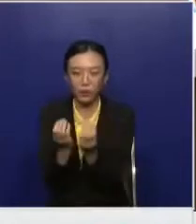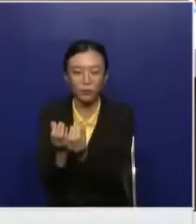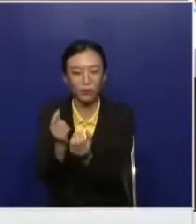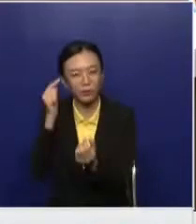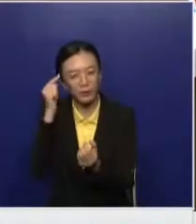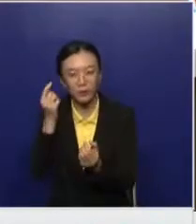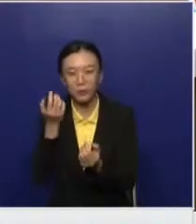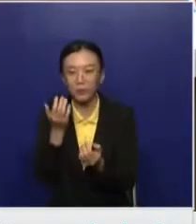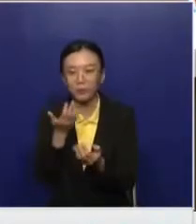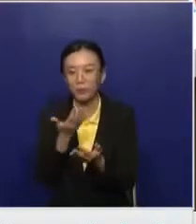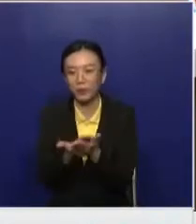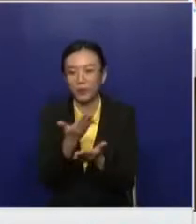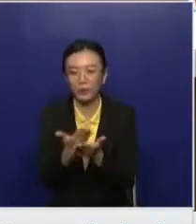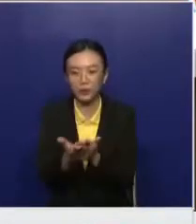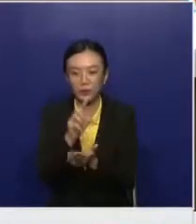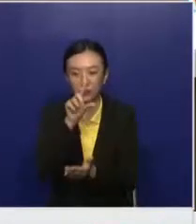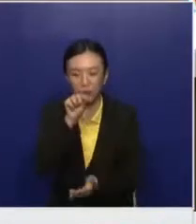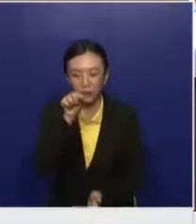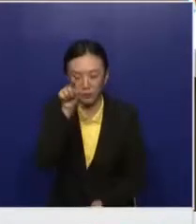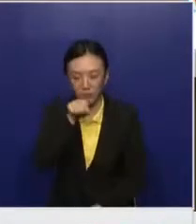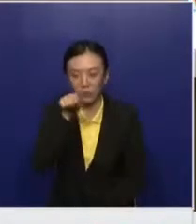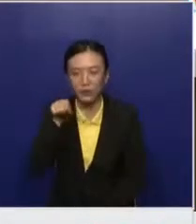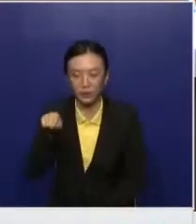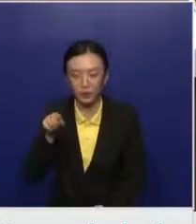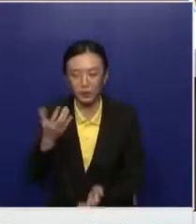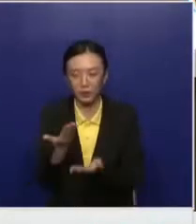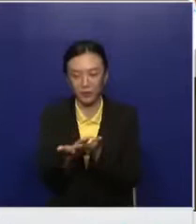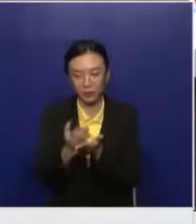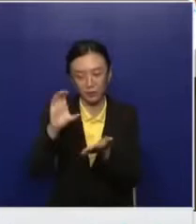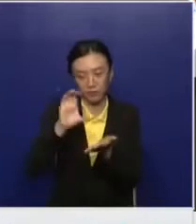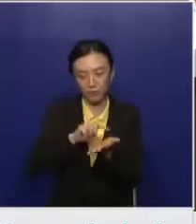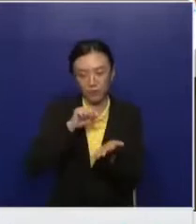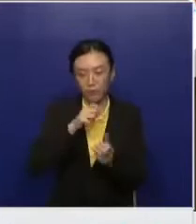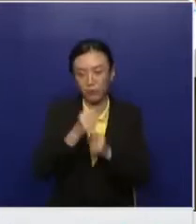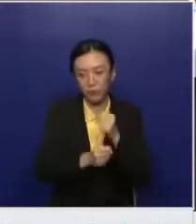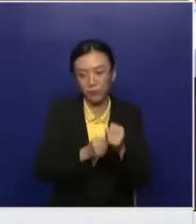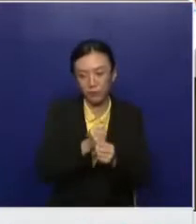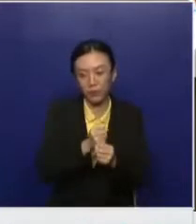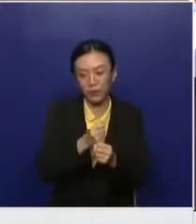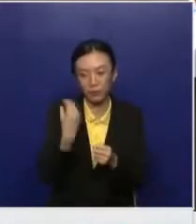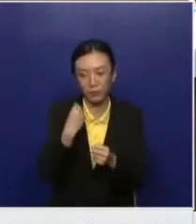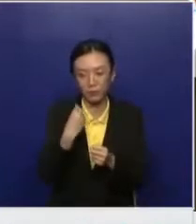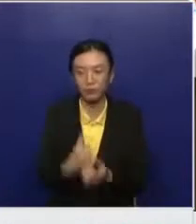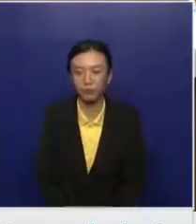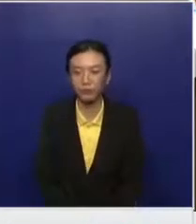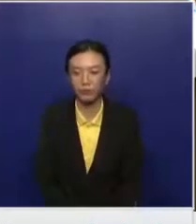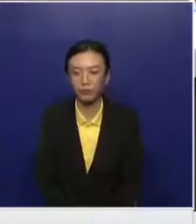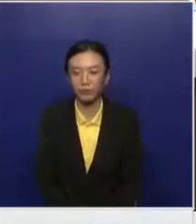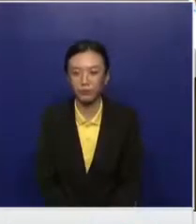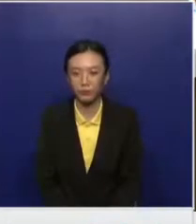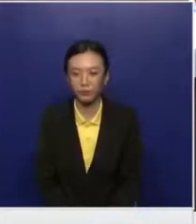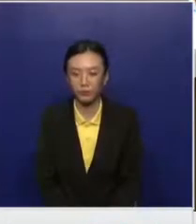บประมาณก็ถึง 20% ของงบประมาณรายจ่ายประจำปีของแต่ละปีนะครับที่น่าก็ว่าการศึกษาในครั้